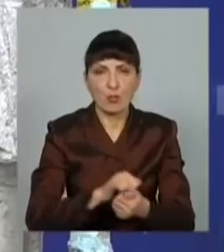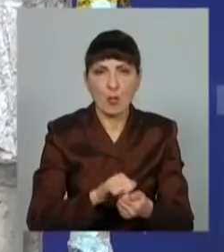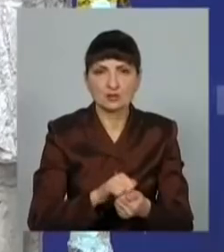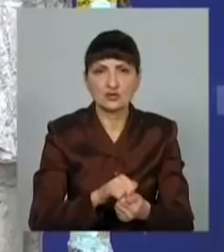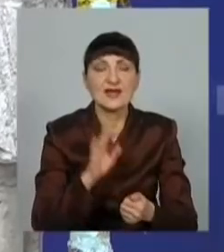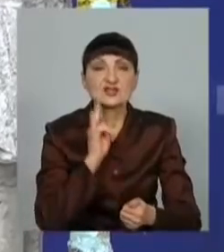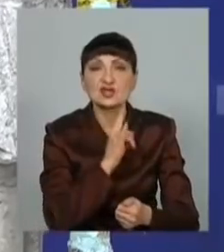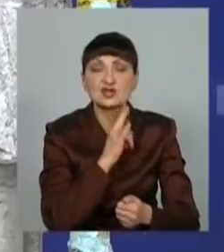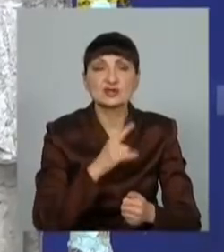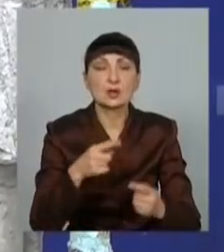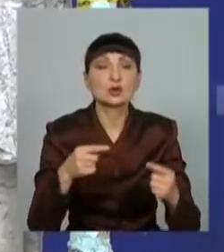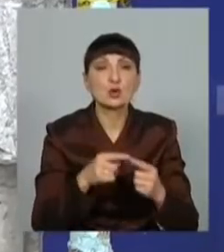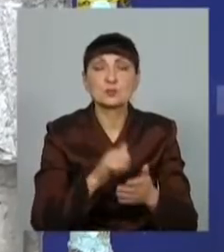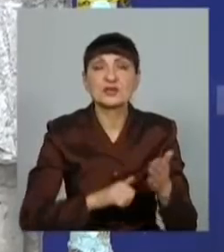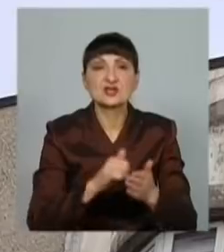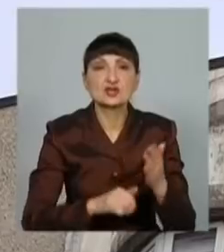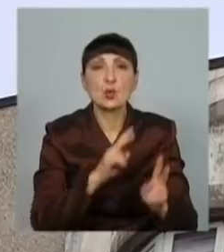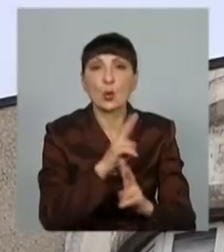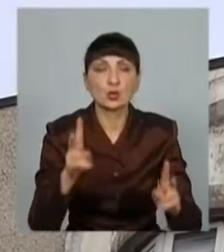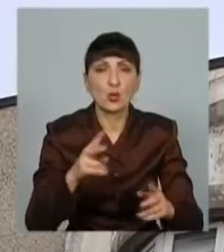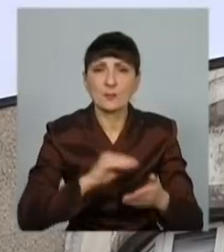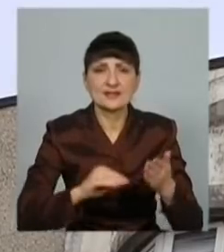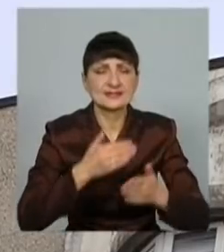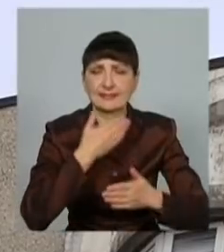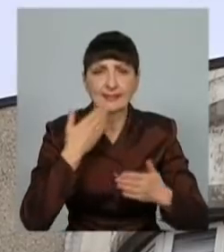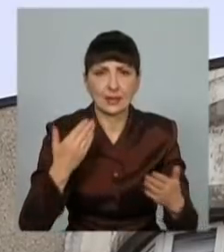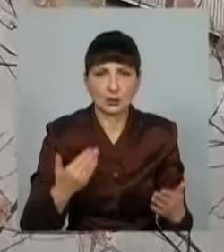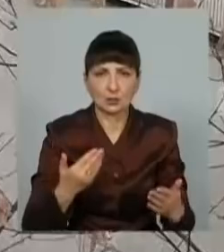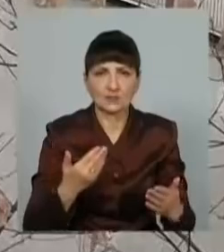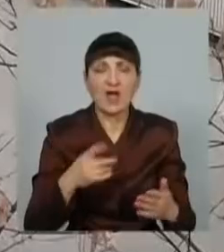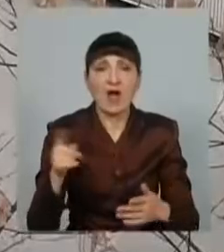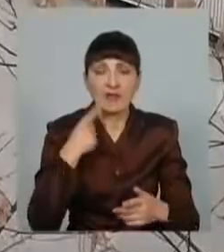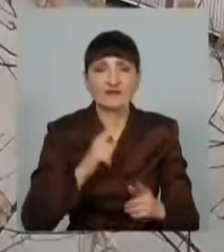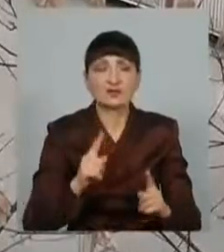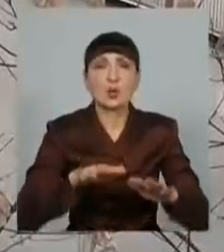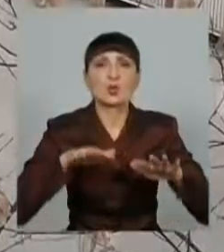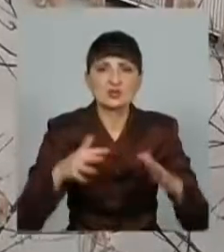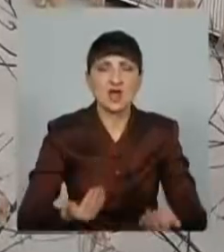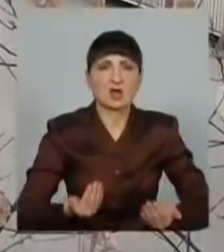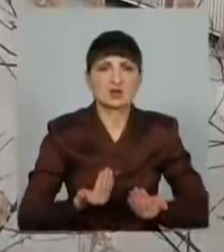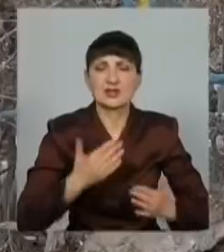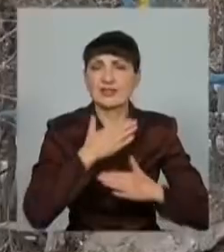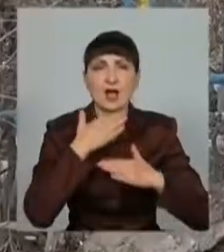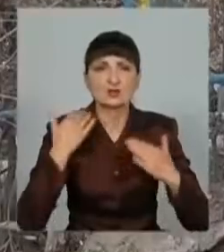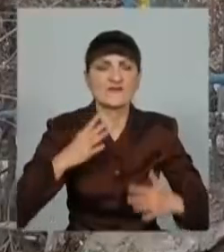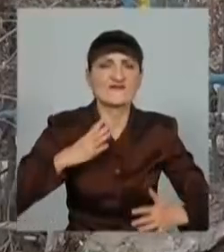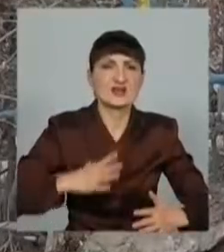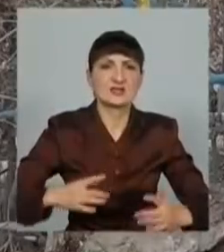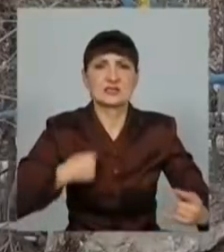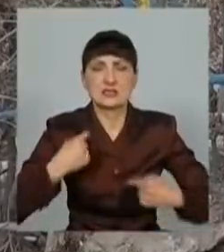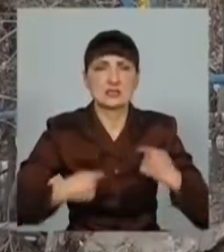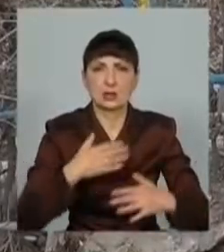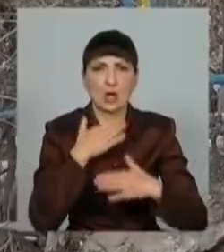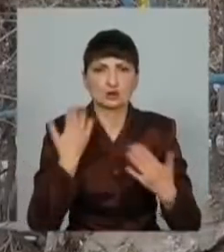ней погибшая не указала конкретных виновных в том, что она решила свести счеты с жизнью. Она пишет, что устала от жизни и больше не может выдержать испытаний